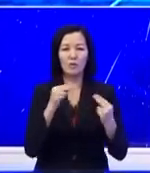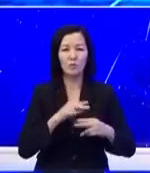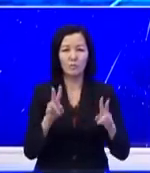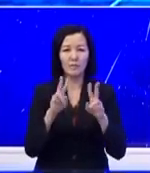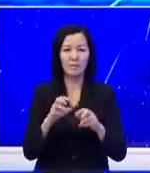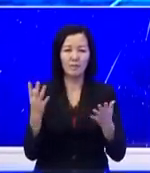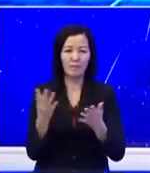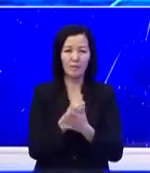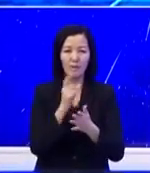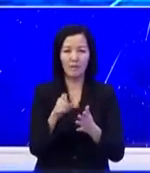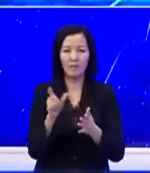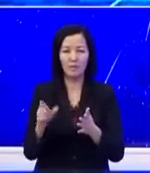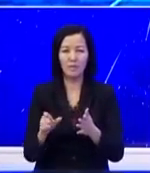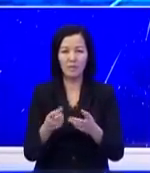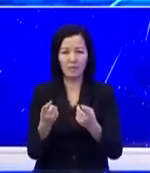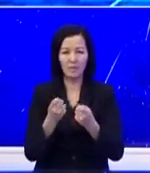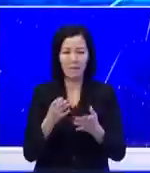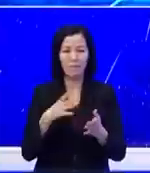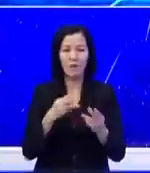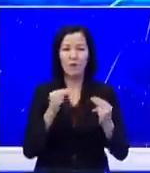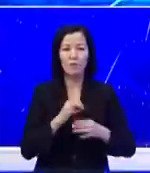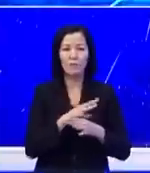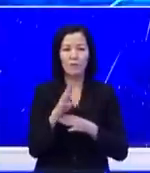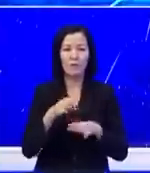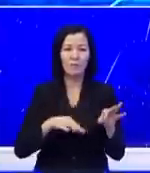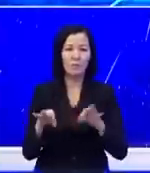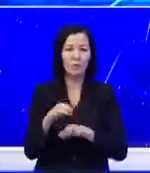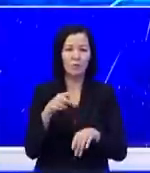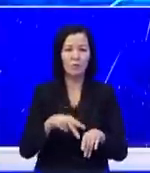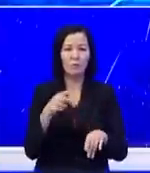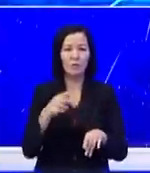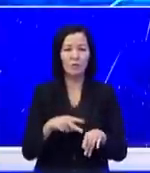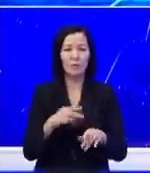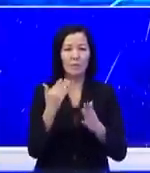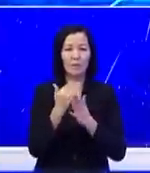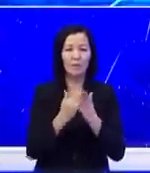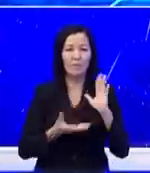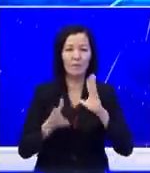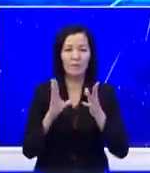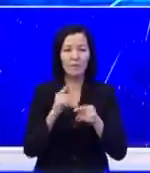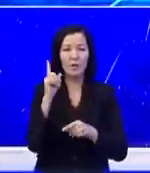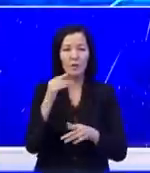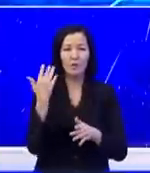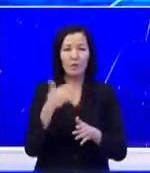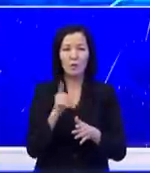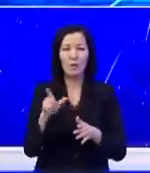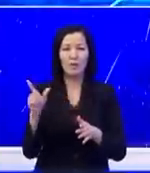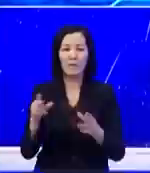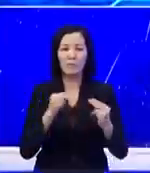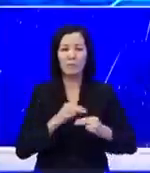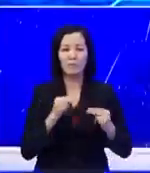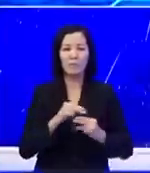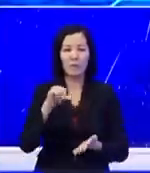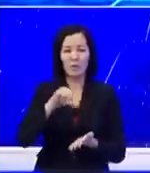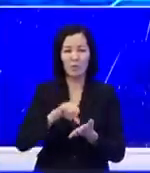күрек таппай жүрген азаматтарды тартылып жатыр. Жұмыспен қамтудың жол картасы 2020 бағдарламасы аясында 150-ден аса